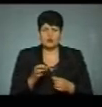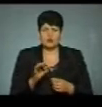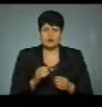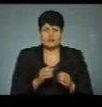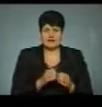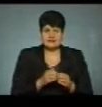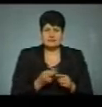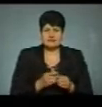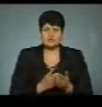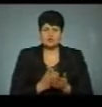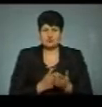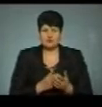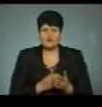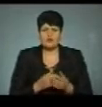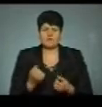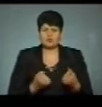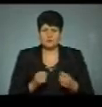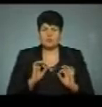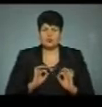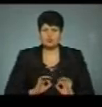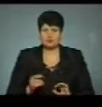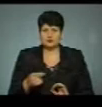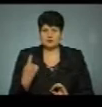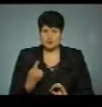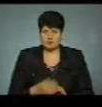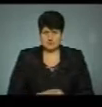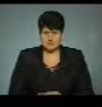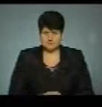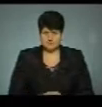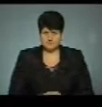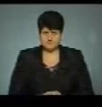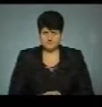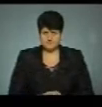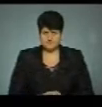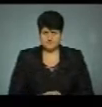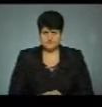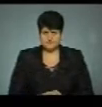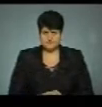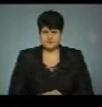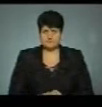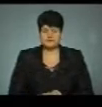це службовий автомобіль прокуратури Тернопільської області. Богдана Сарабун,